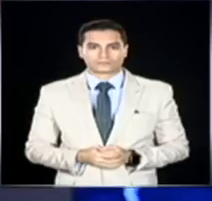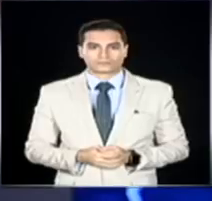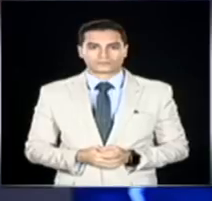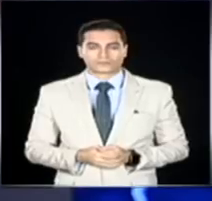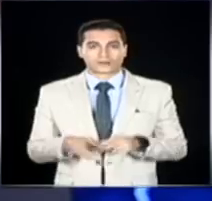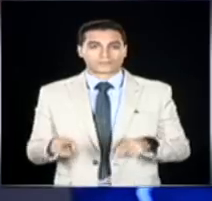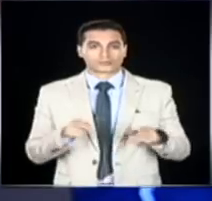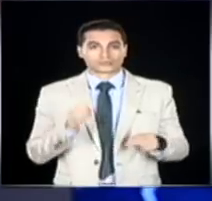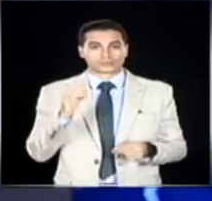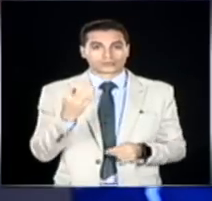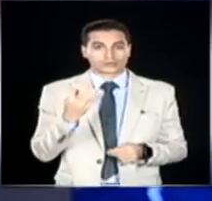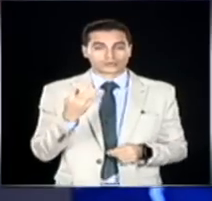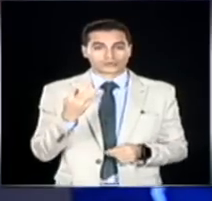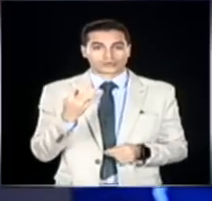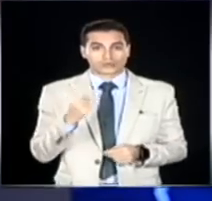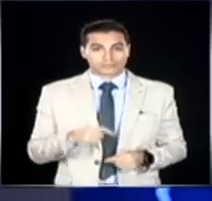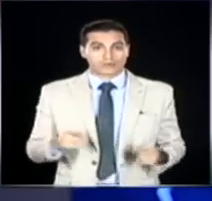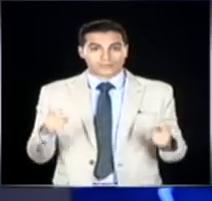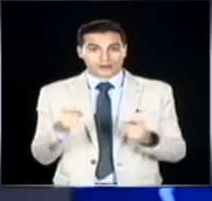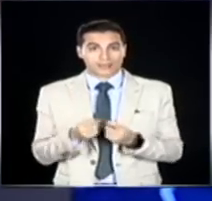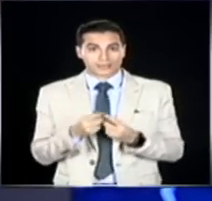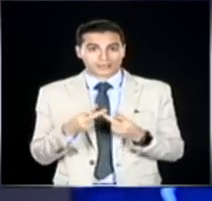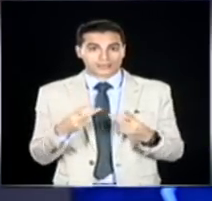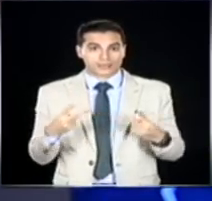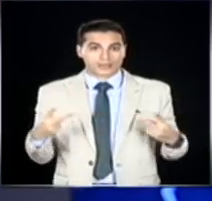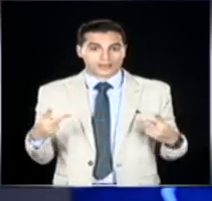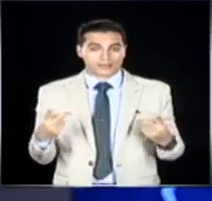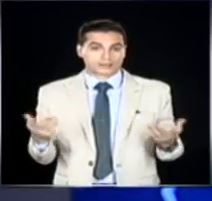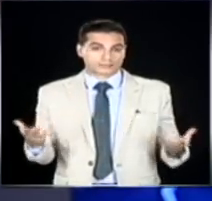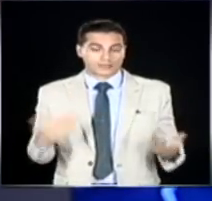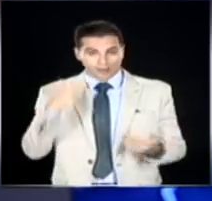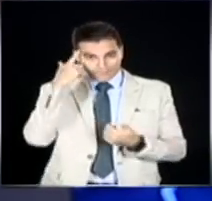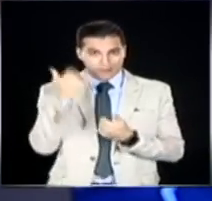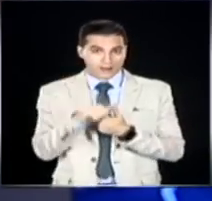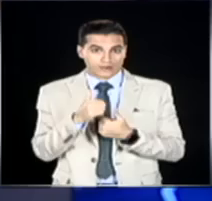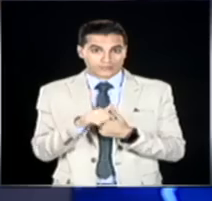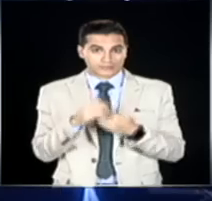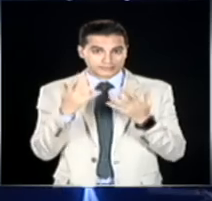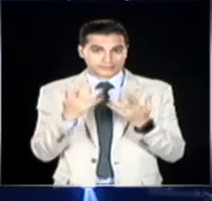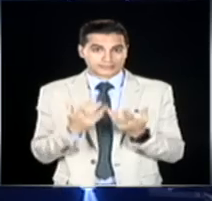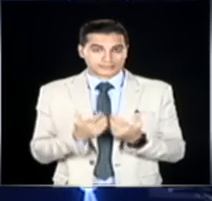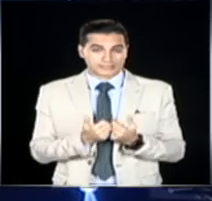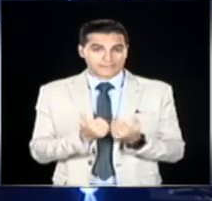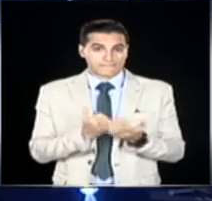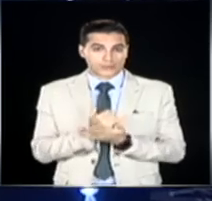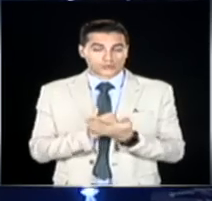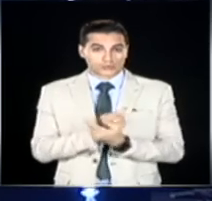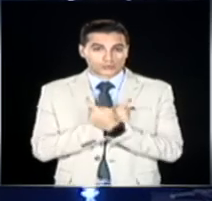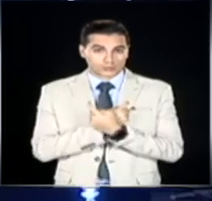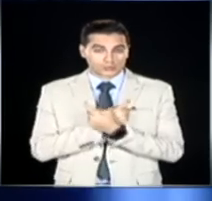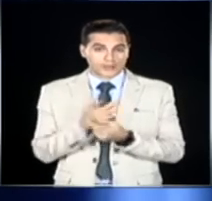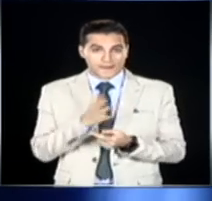الموسم 13 المباراه النهائيه وافكركم بالنتيجه اسنا الاقصر